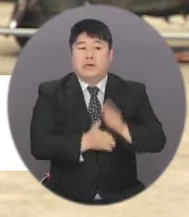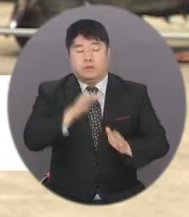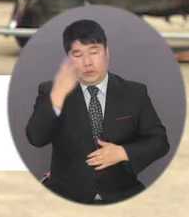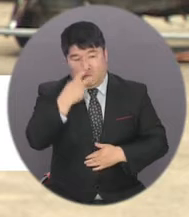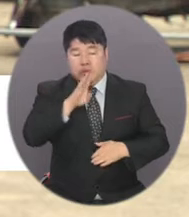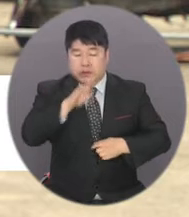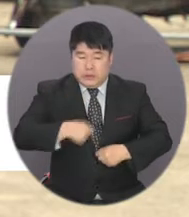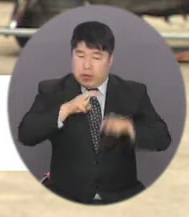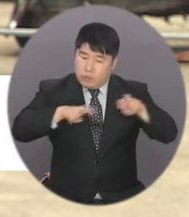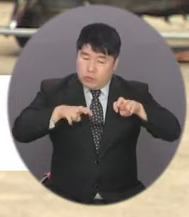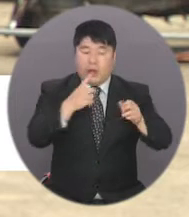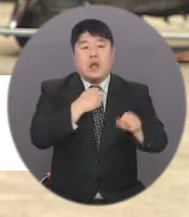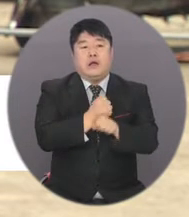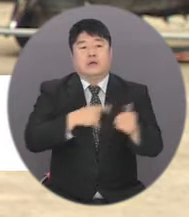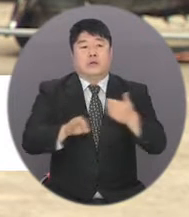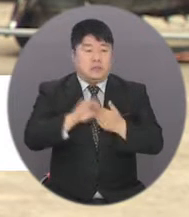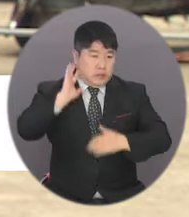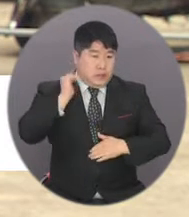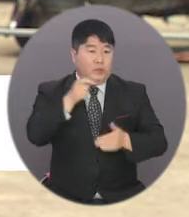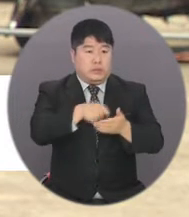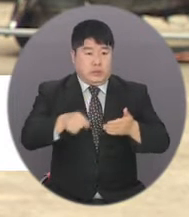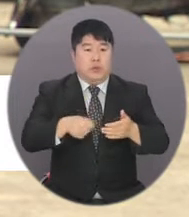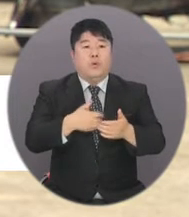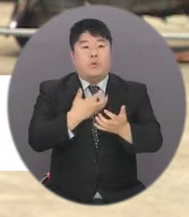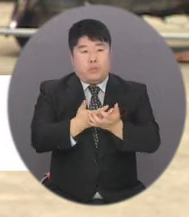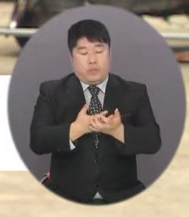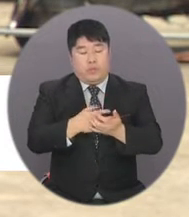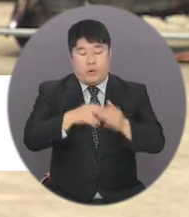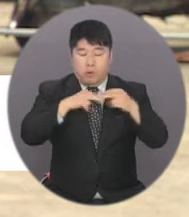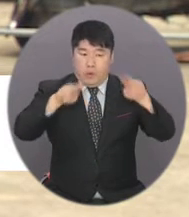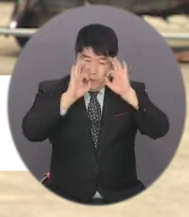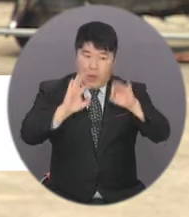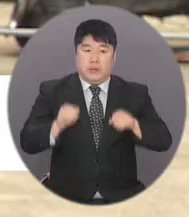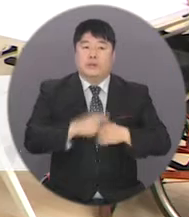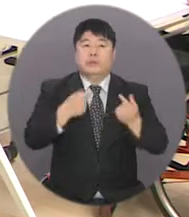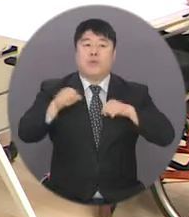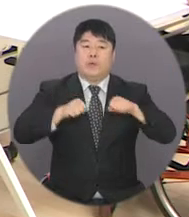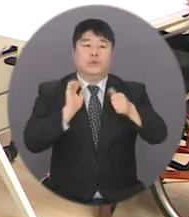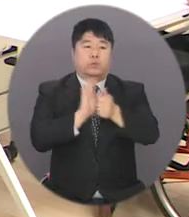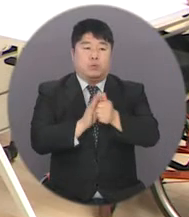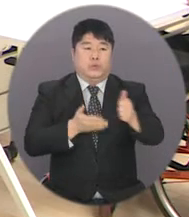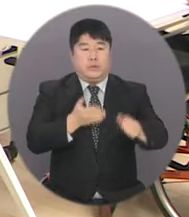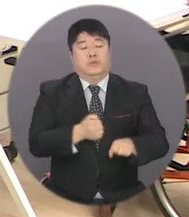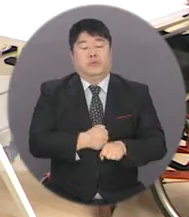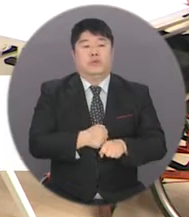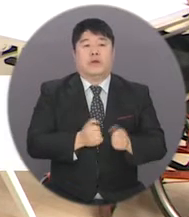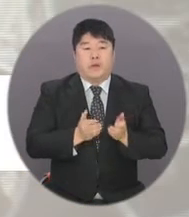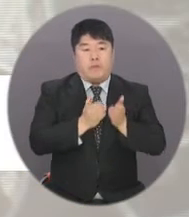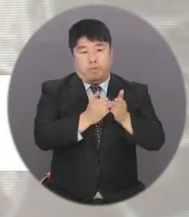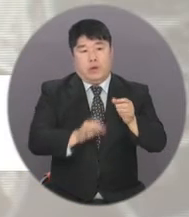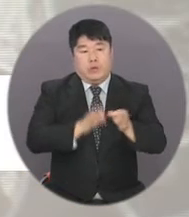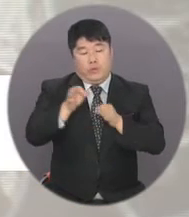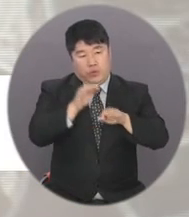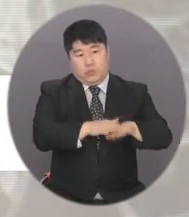진상규명을 하려면 대통령 기록물도 봐야 됩니다. 그래서 그런 활동들 저희가 도울 거고요. 선체가 영구